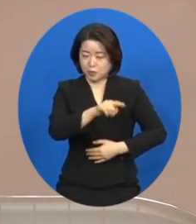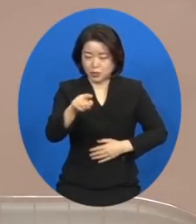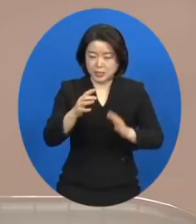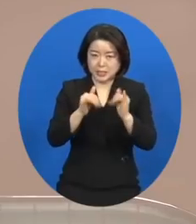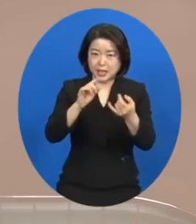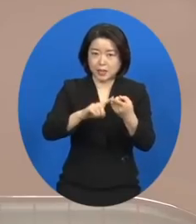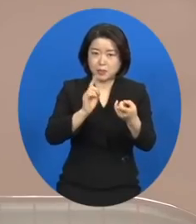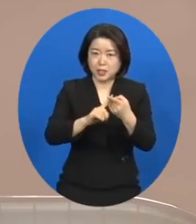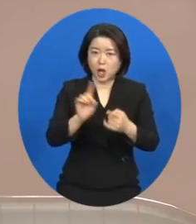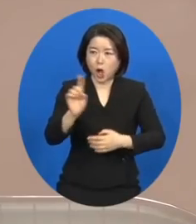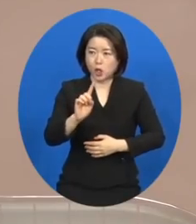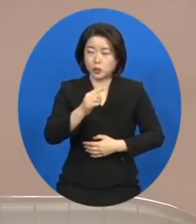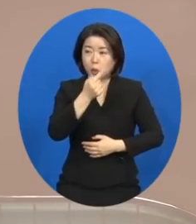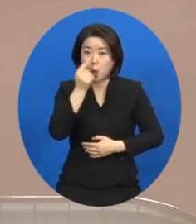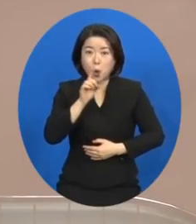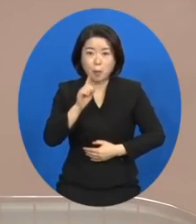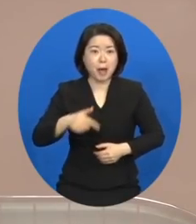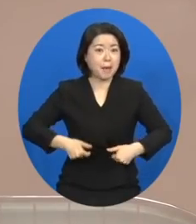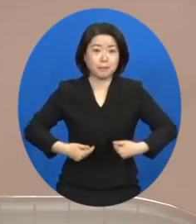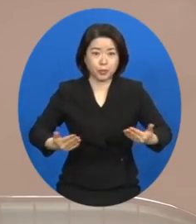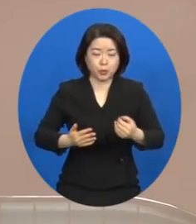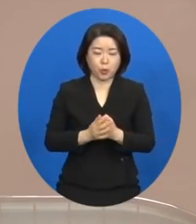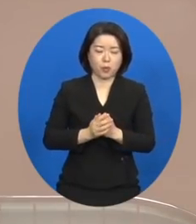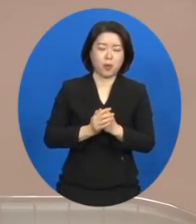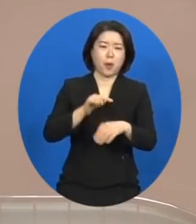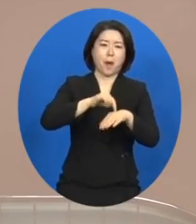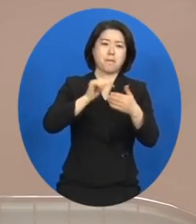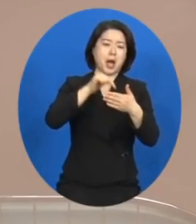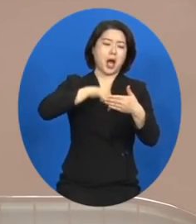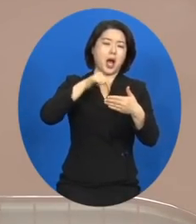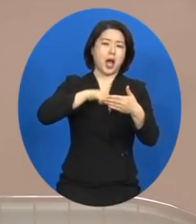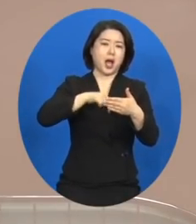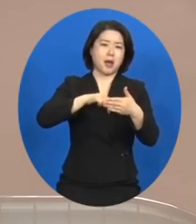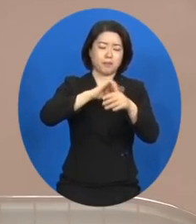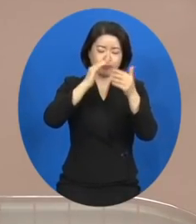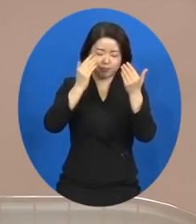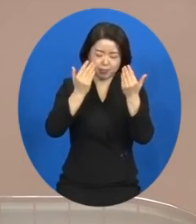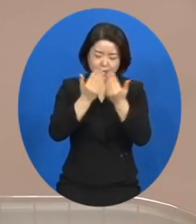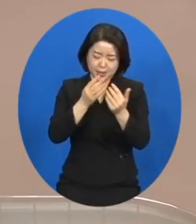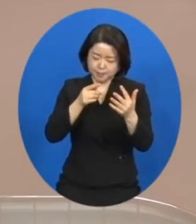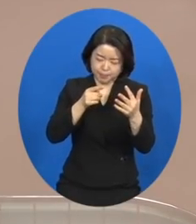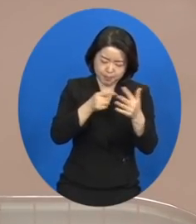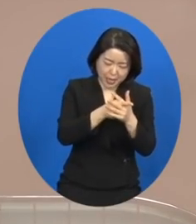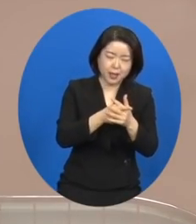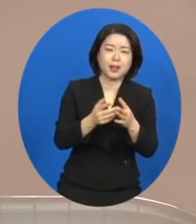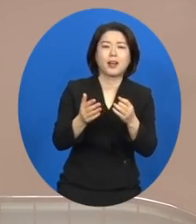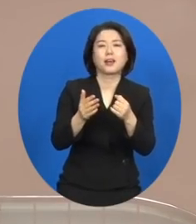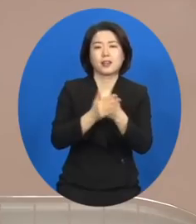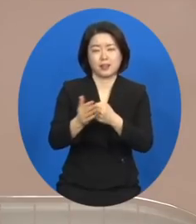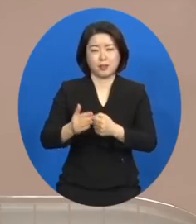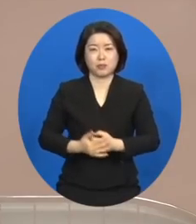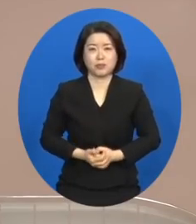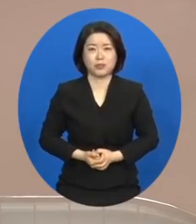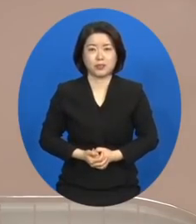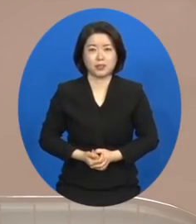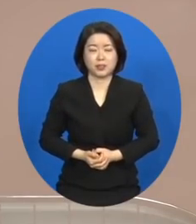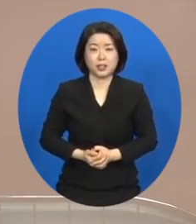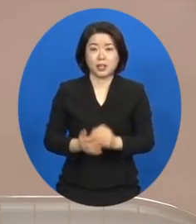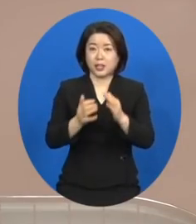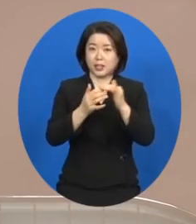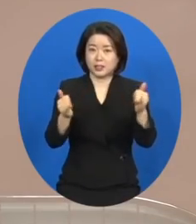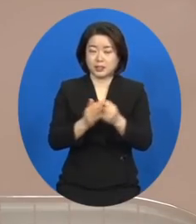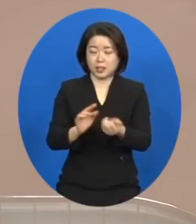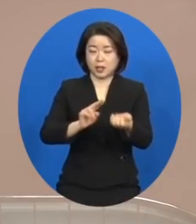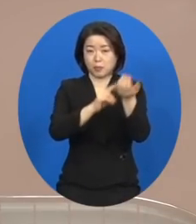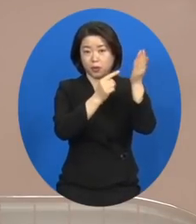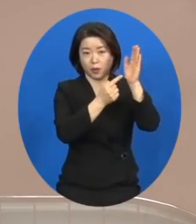필요하지 않으셨고 그는 사람의 마음 속에 있는 것까지도 알고 계셨기 때문이다라는 겁니다. 사람들이 표정을